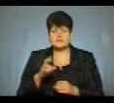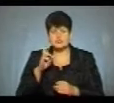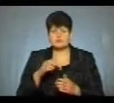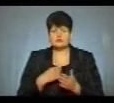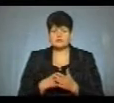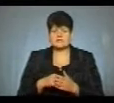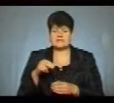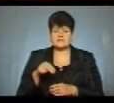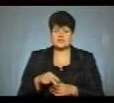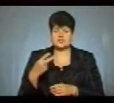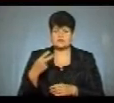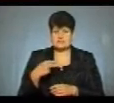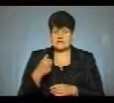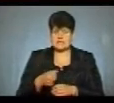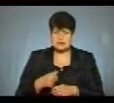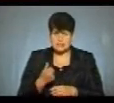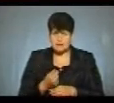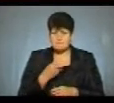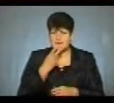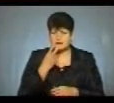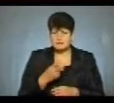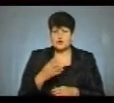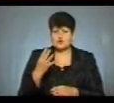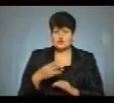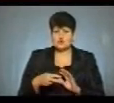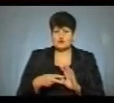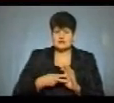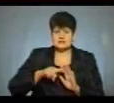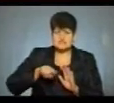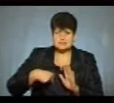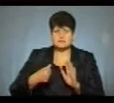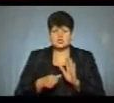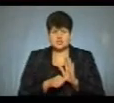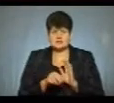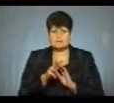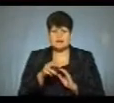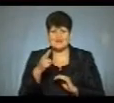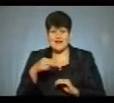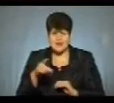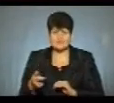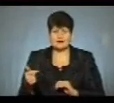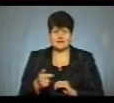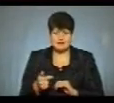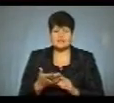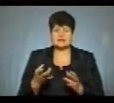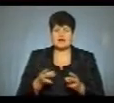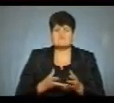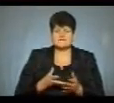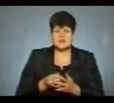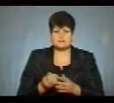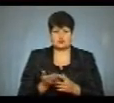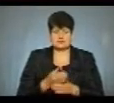на 2020 рік передбачено 47,6 мільярда гривень на виплату субсидій,